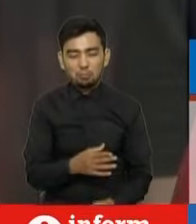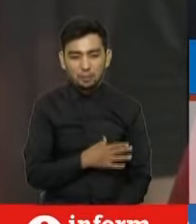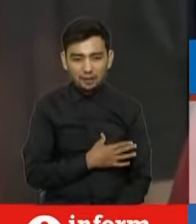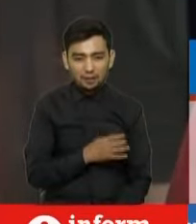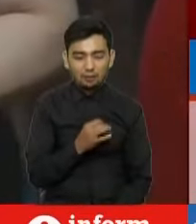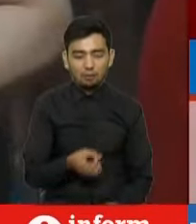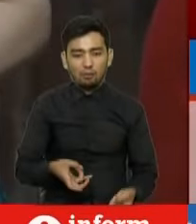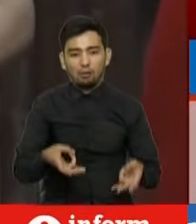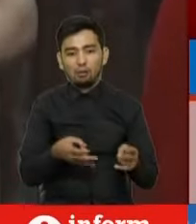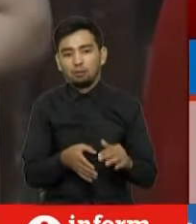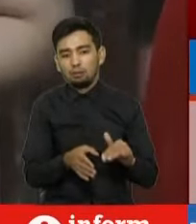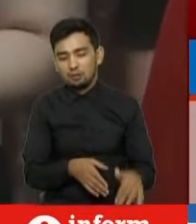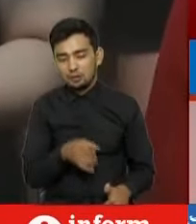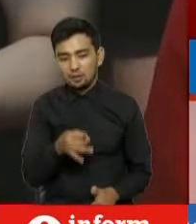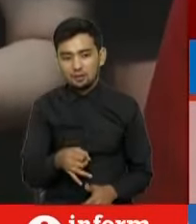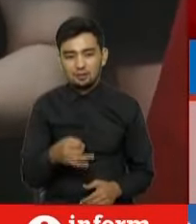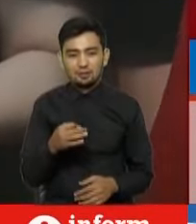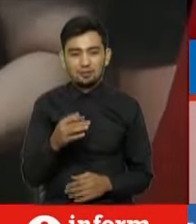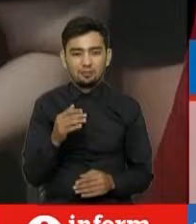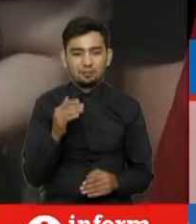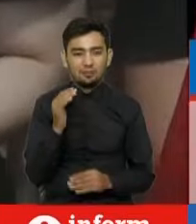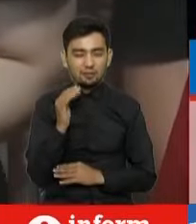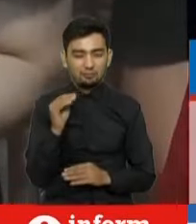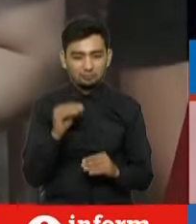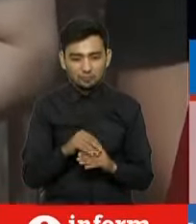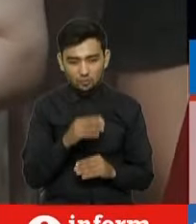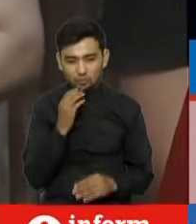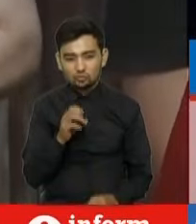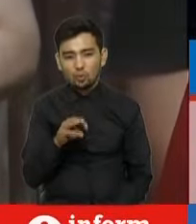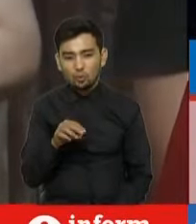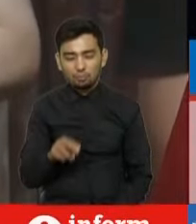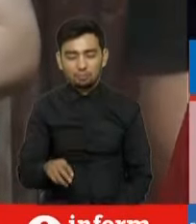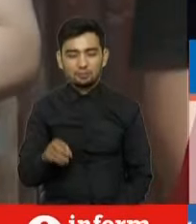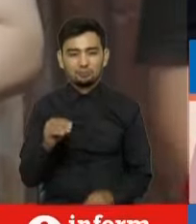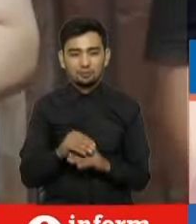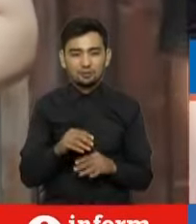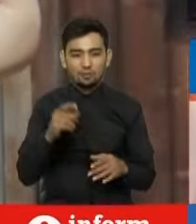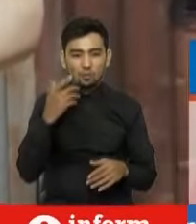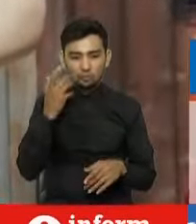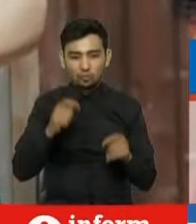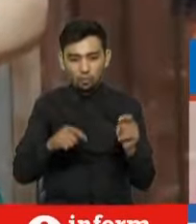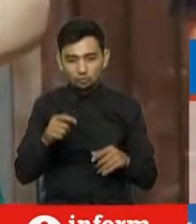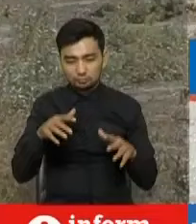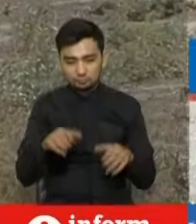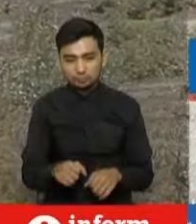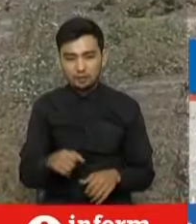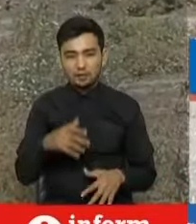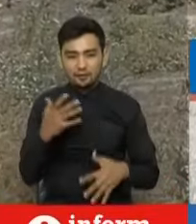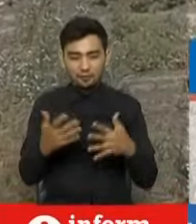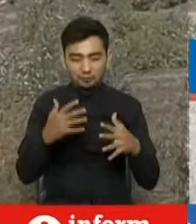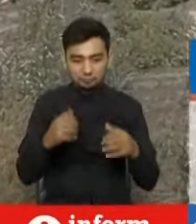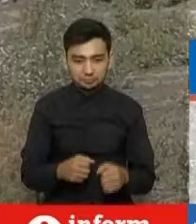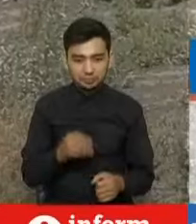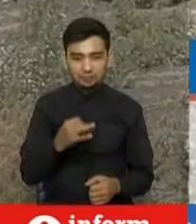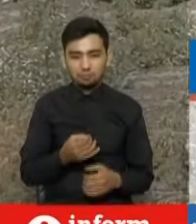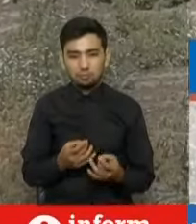кейін қалды ол. Біздер ағаш толбайым отыр. Жаңбыр болса свет жөнеді, жел болса свет жөнеді. Бұл жерде